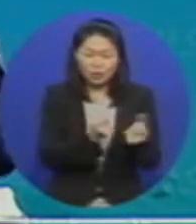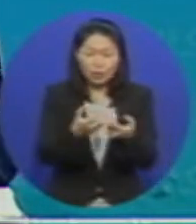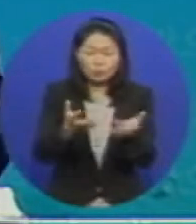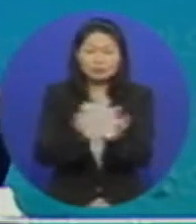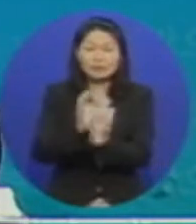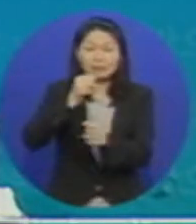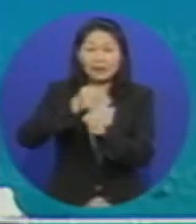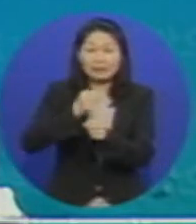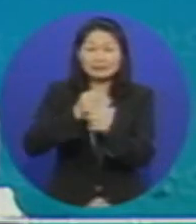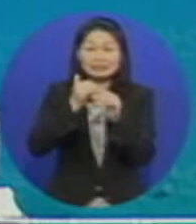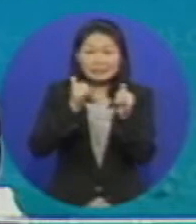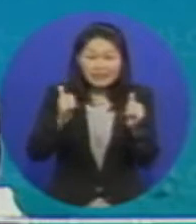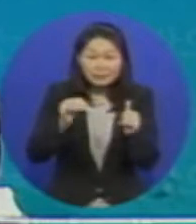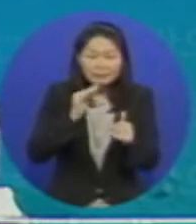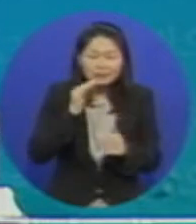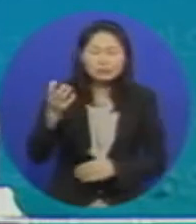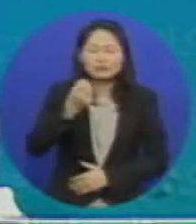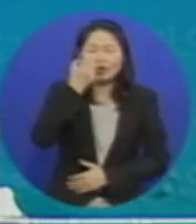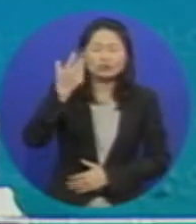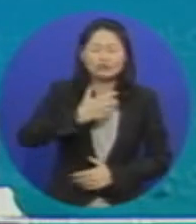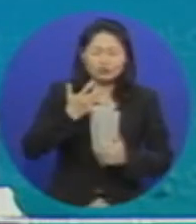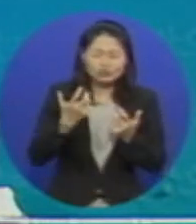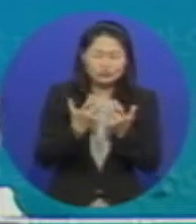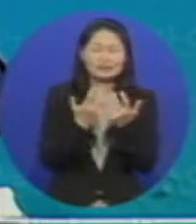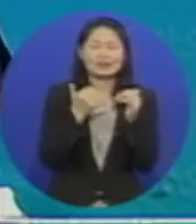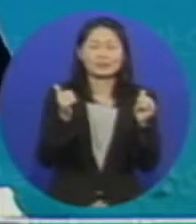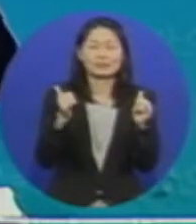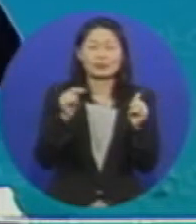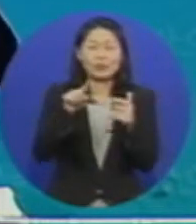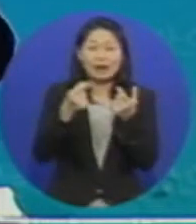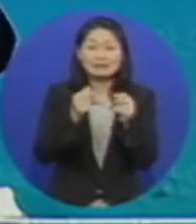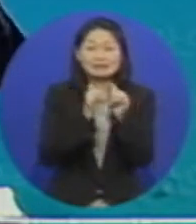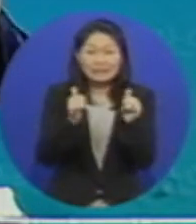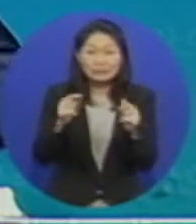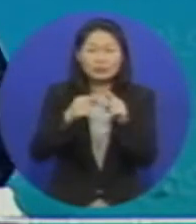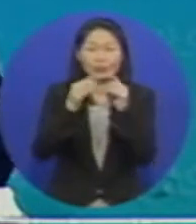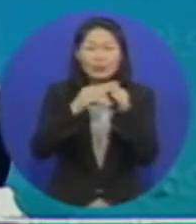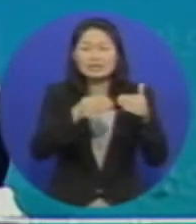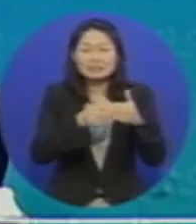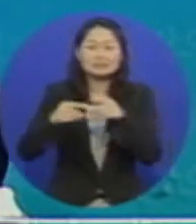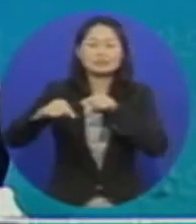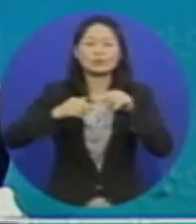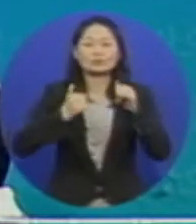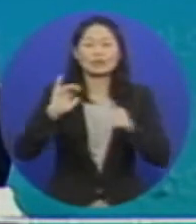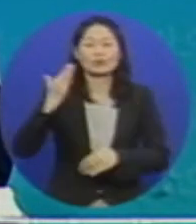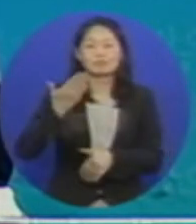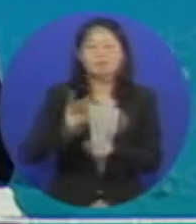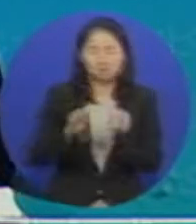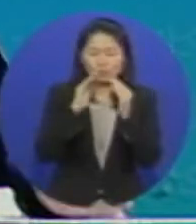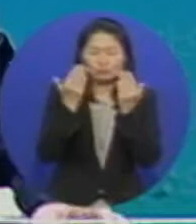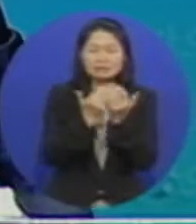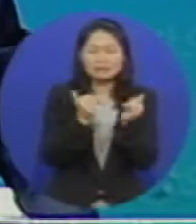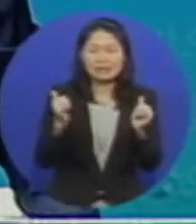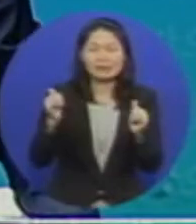만들어 내는 사람이 성령충만한 사람 이에요 그 사람이 교회의 지도자가 되는 거예요